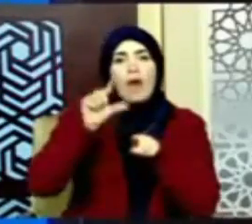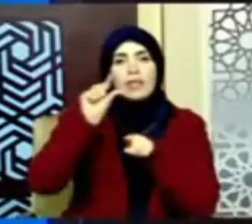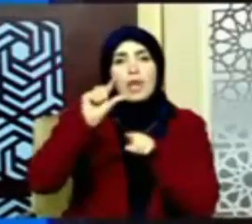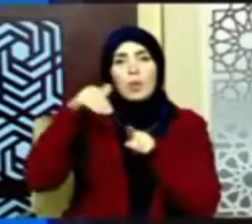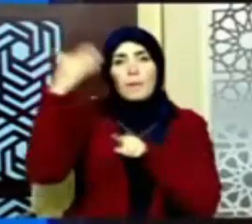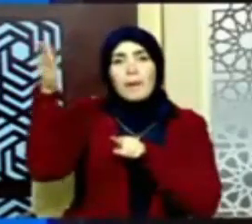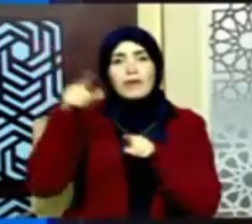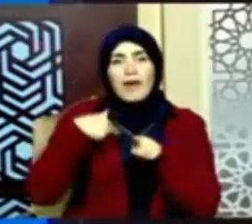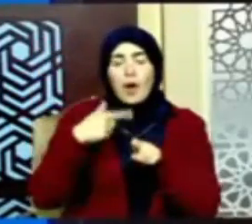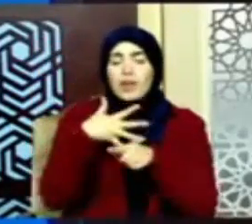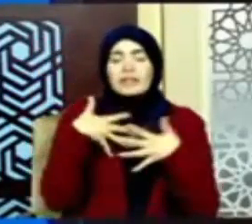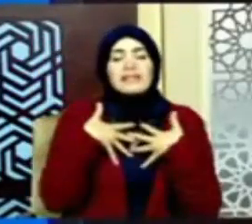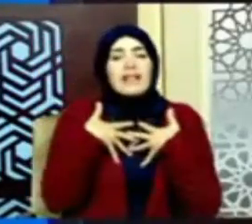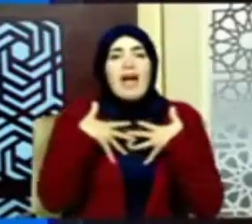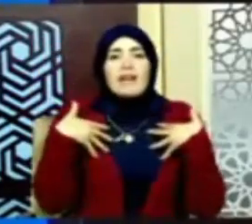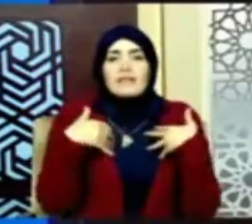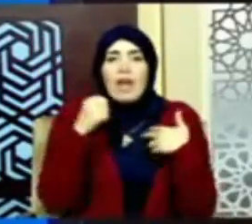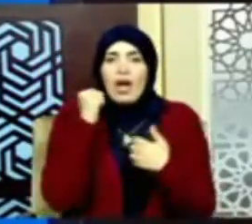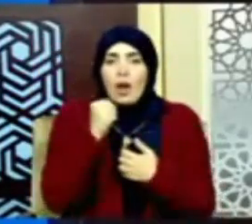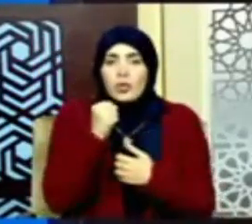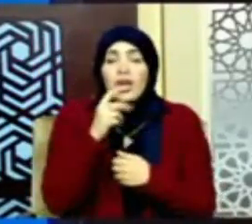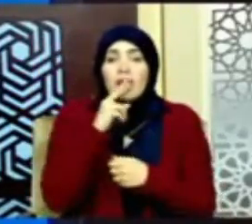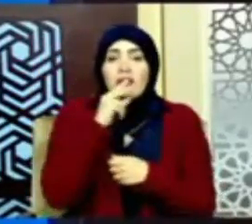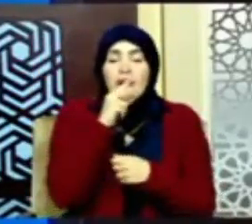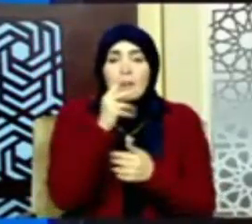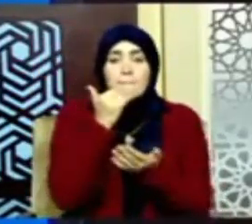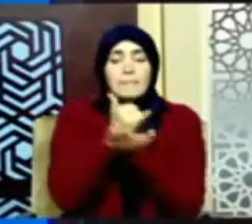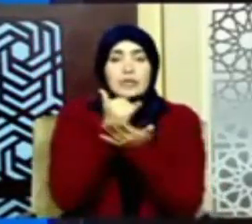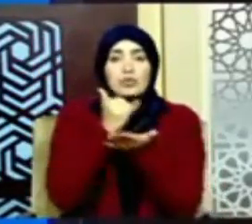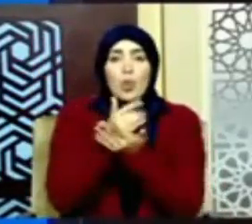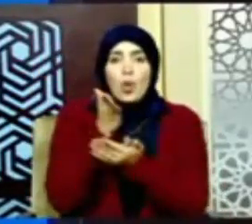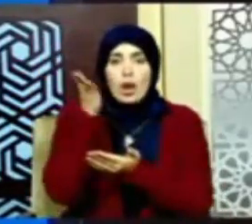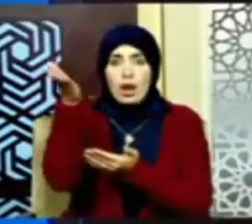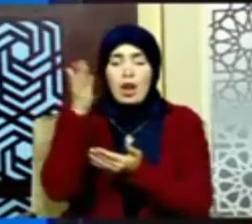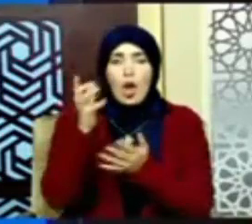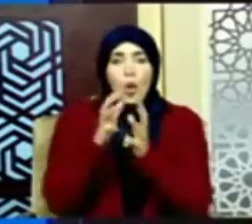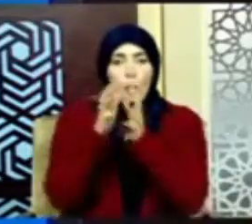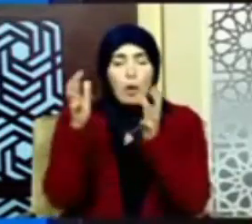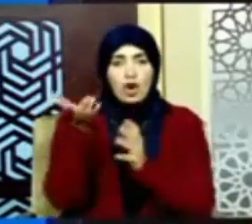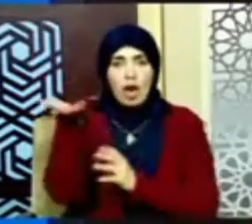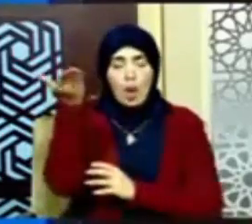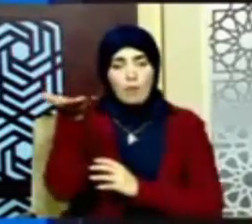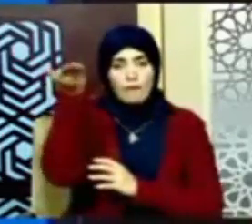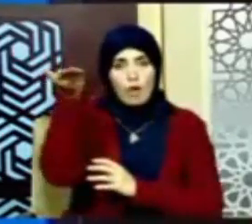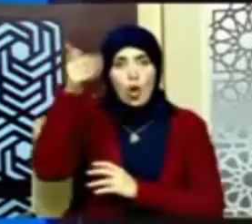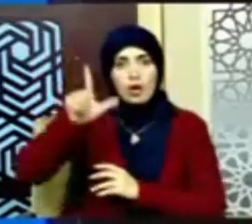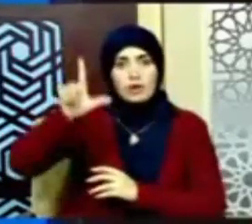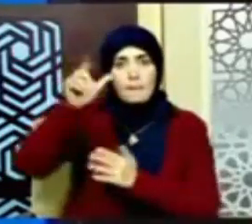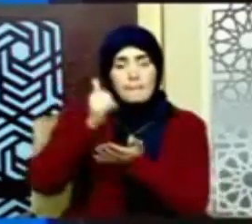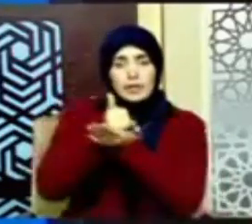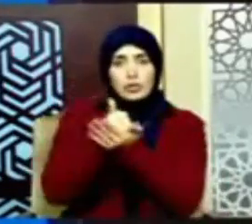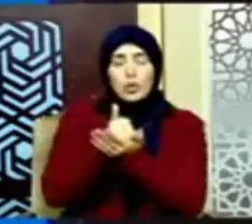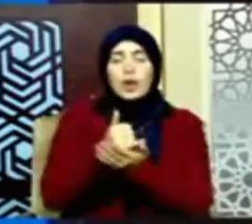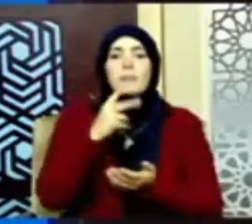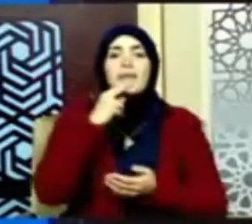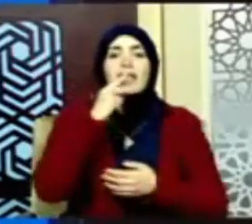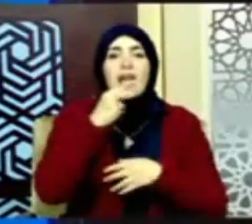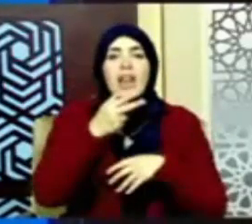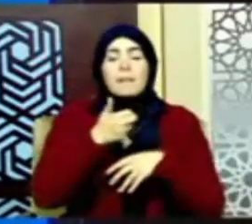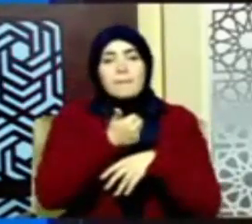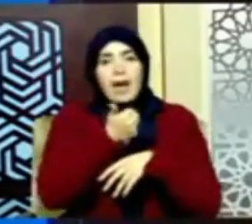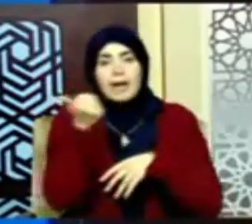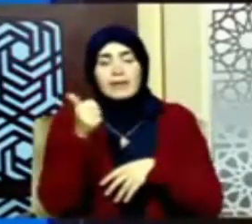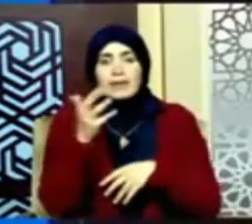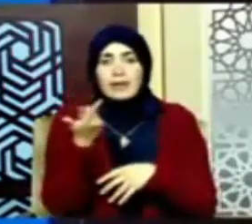أسعدني أن تحدث أحد المسؤولين أحد كبار المسؤولين عن مهارة الصانع